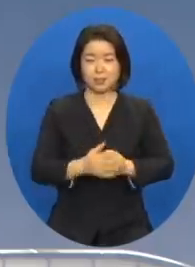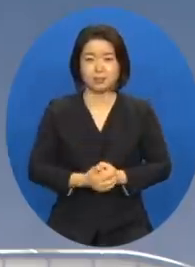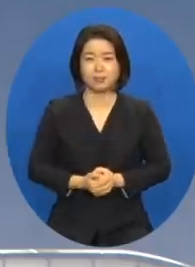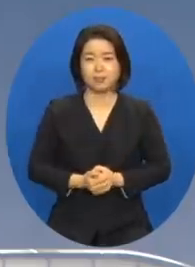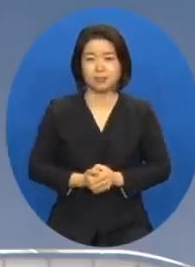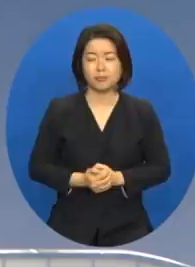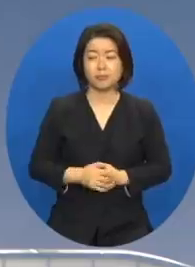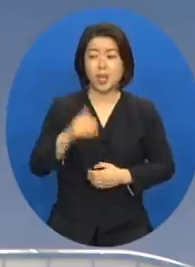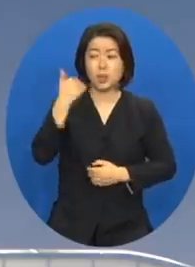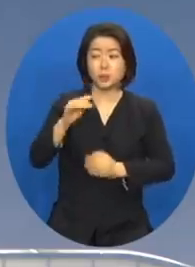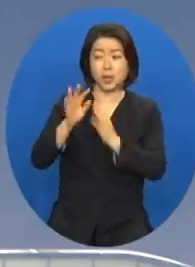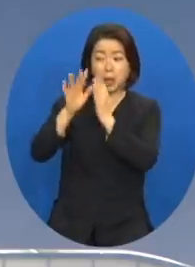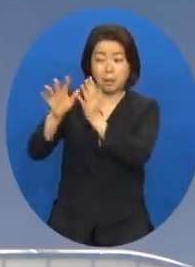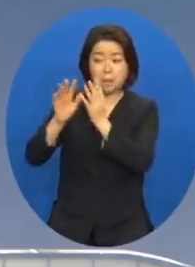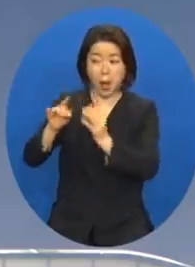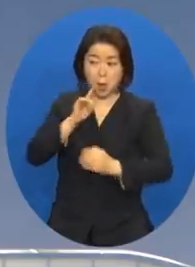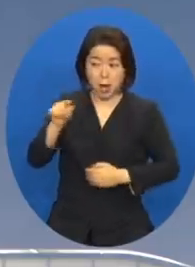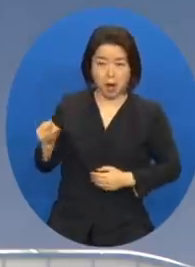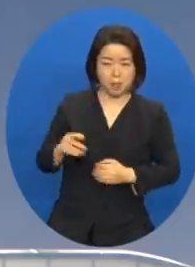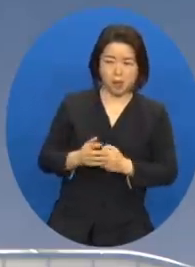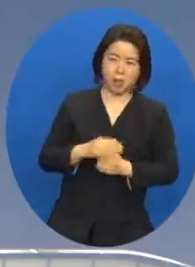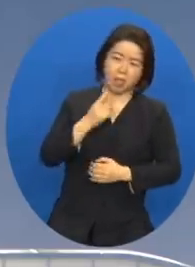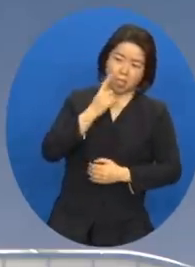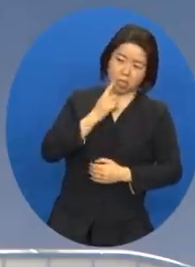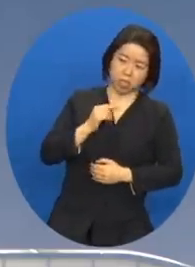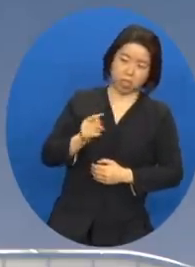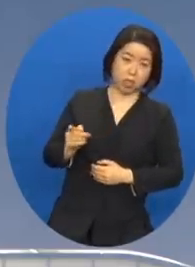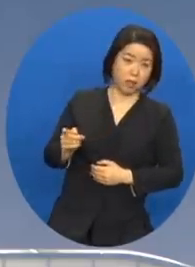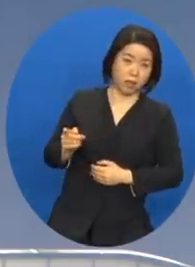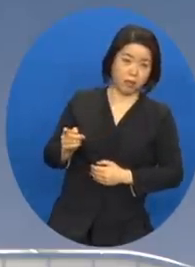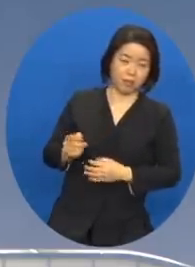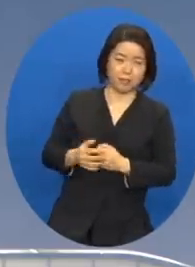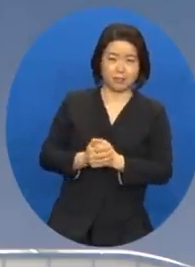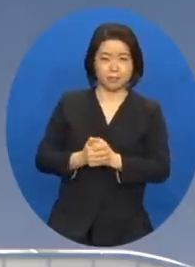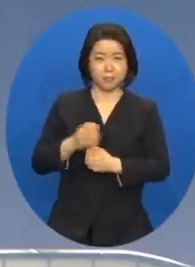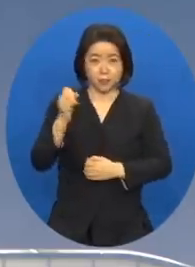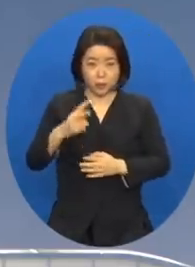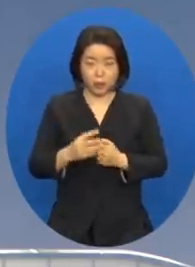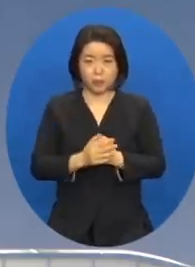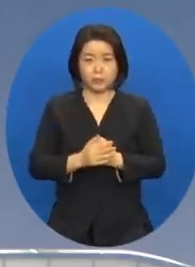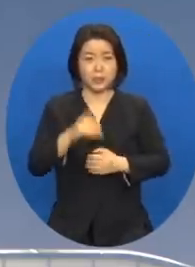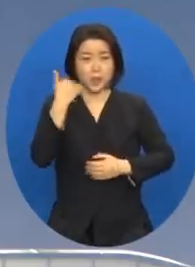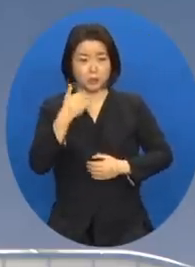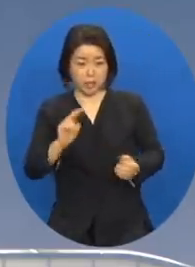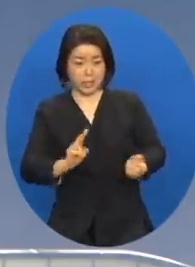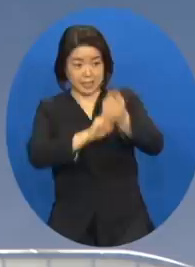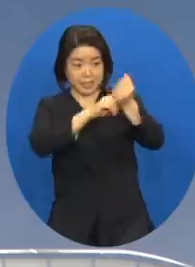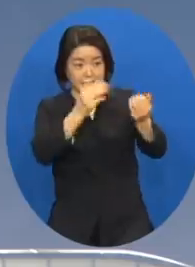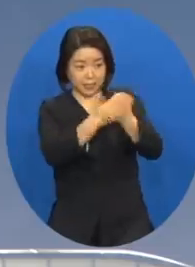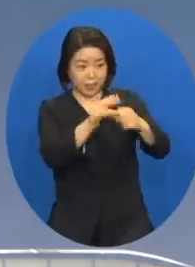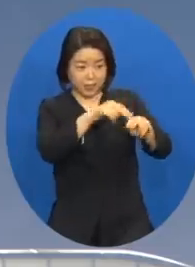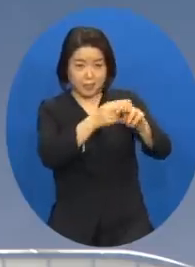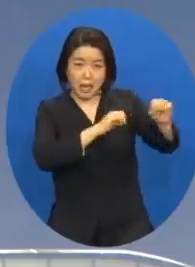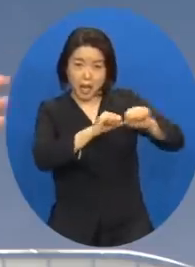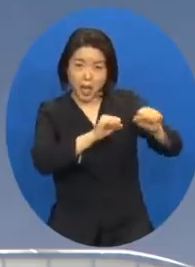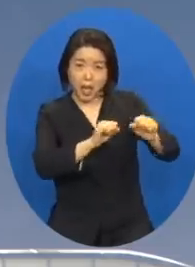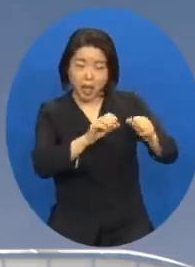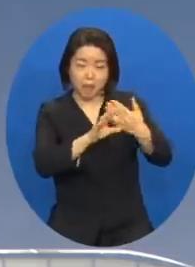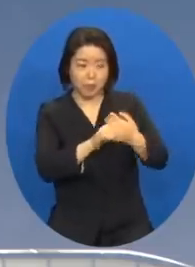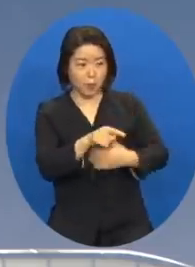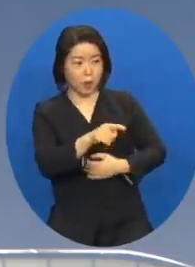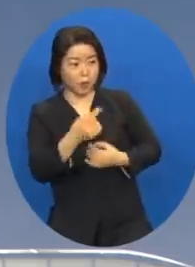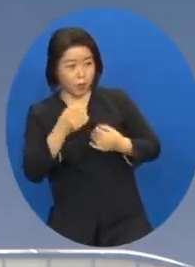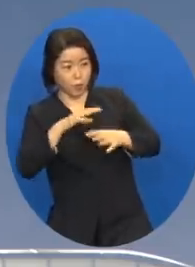누가 방언하면 야 부럽다. 누가 정말 기적의 은사를 행하면